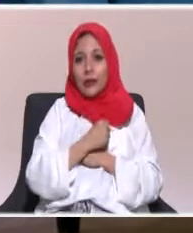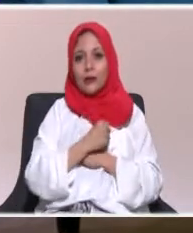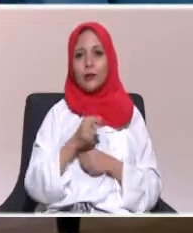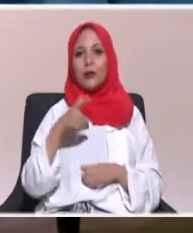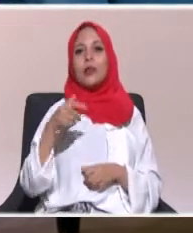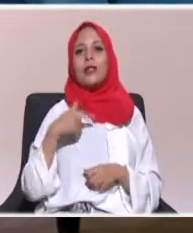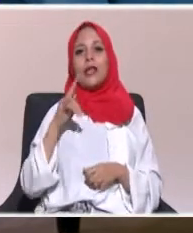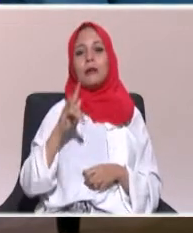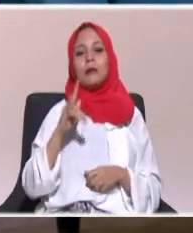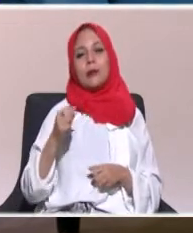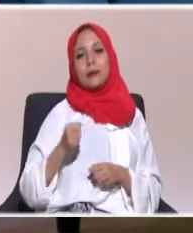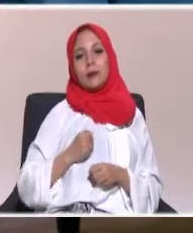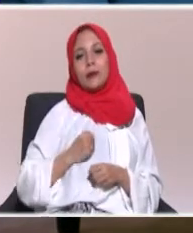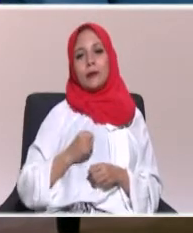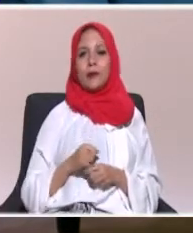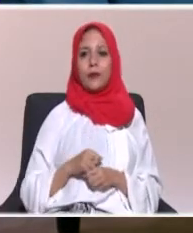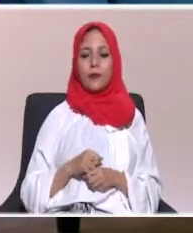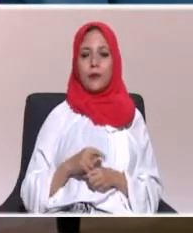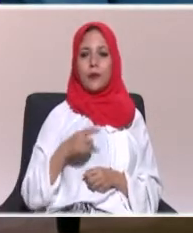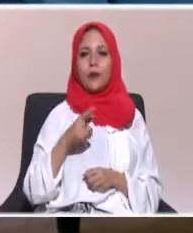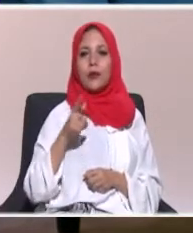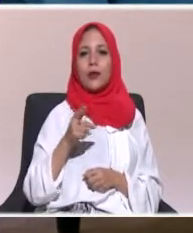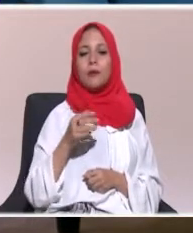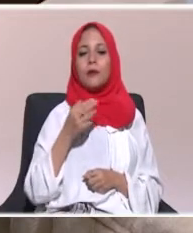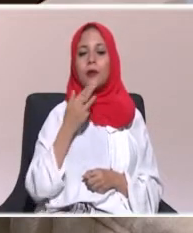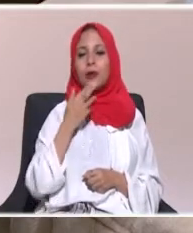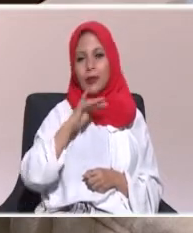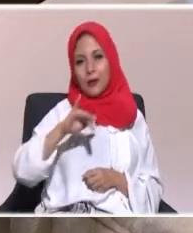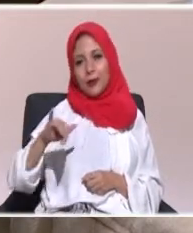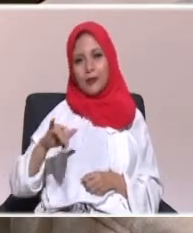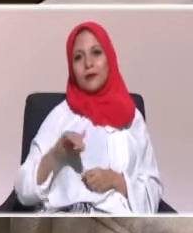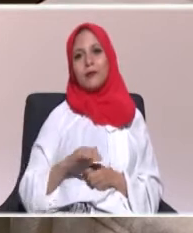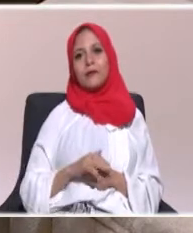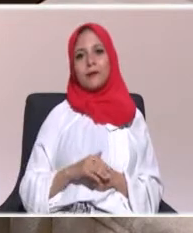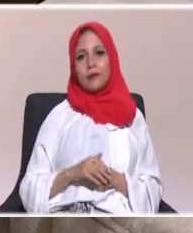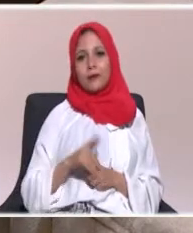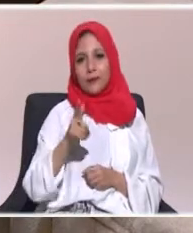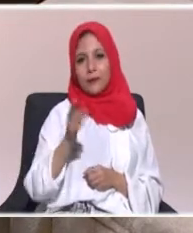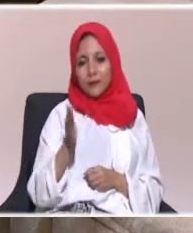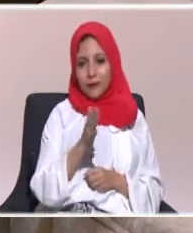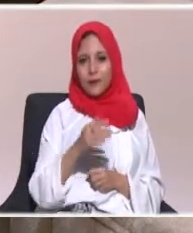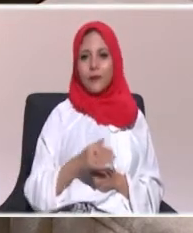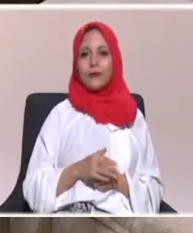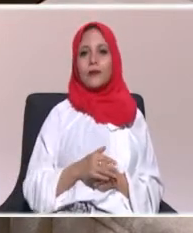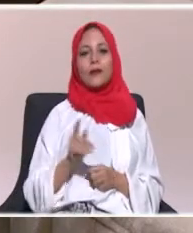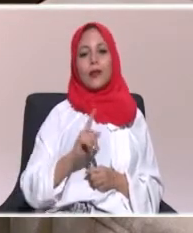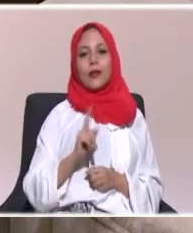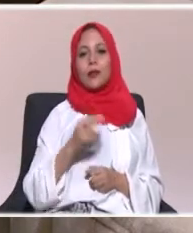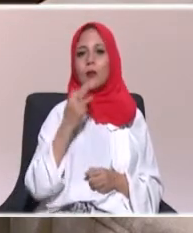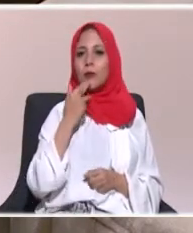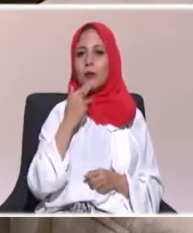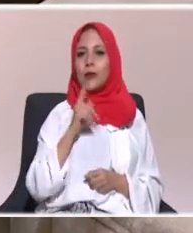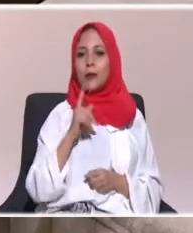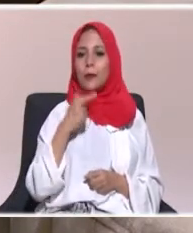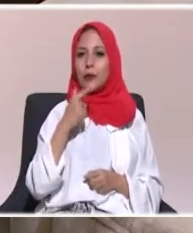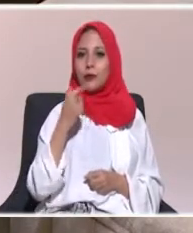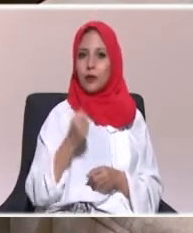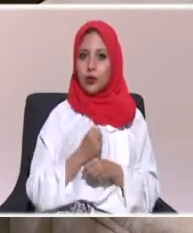قلبي. حبيب انا عايزه اولا محمد محمود ده على جنب يا راجل. لا لا لا لا لا، ايه